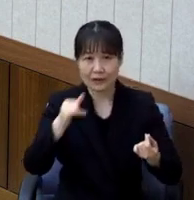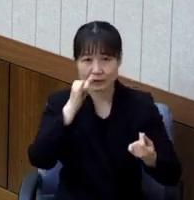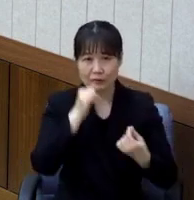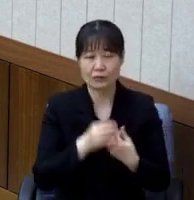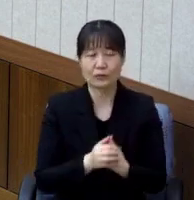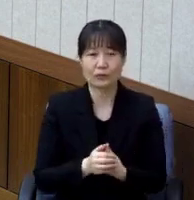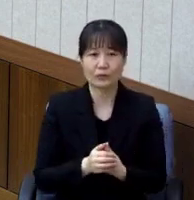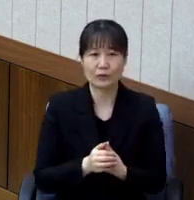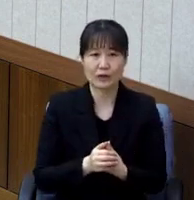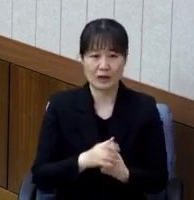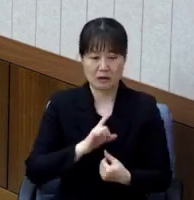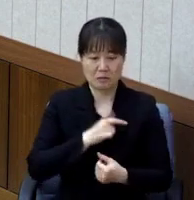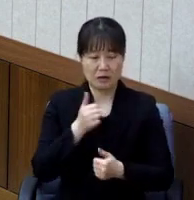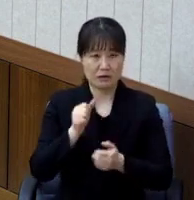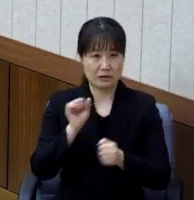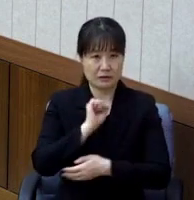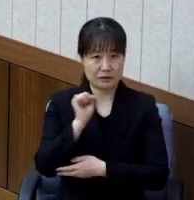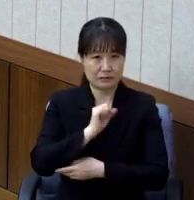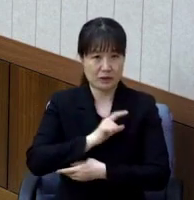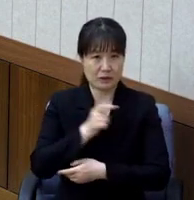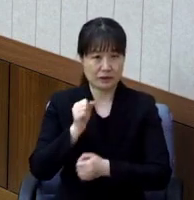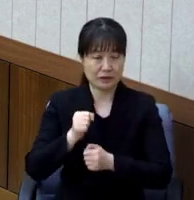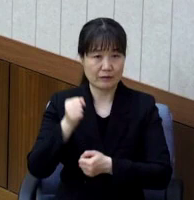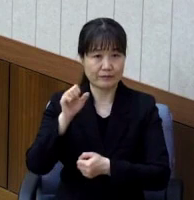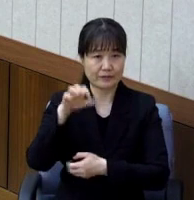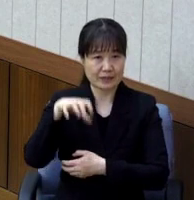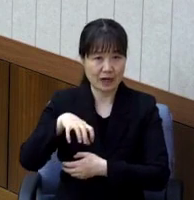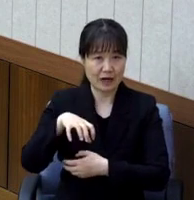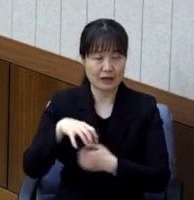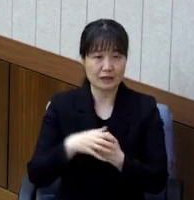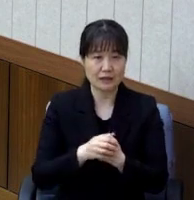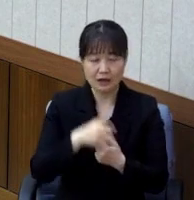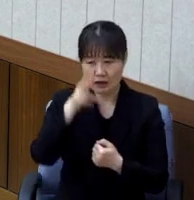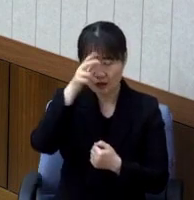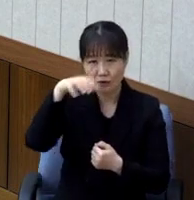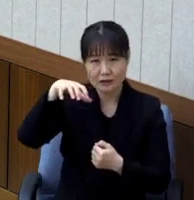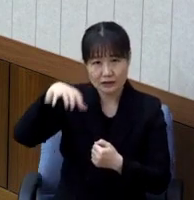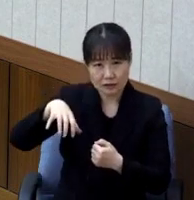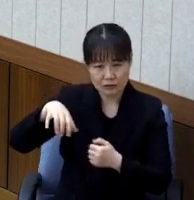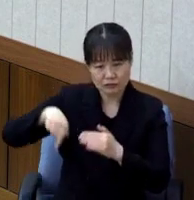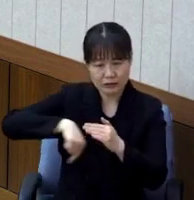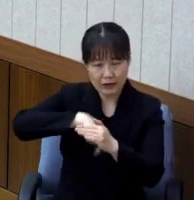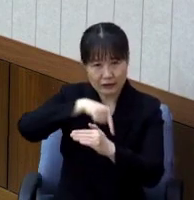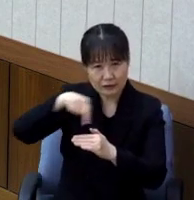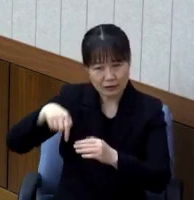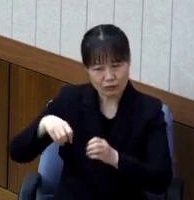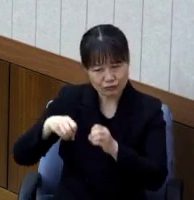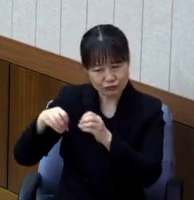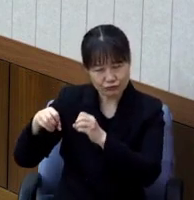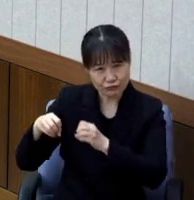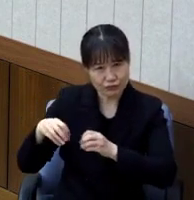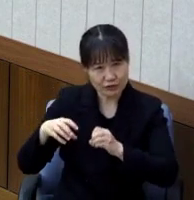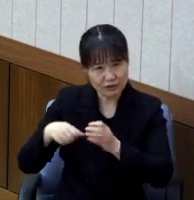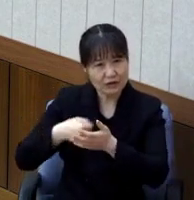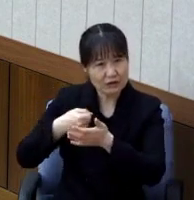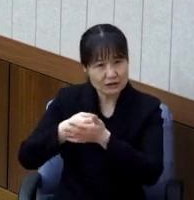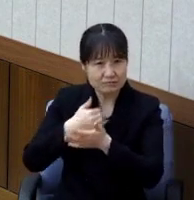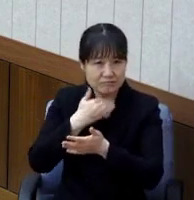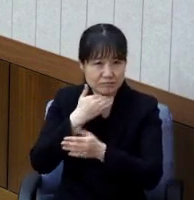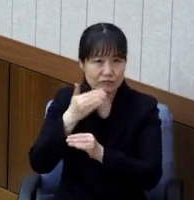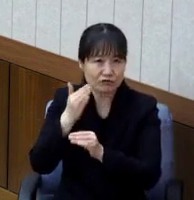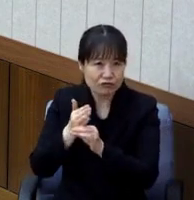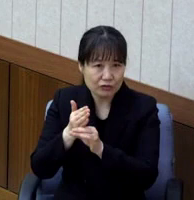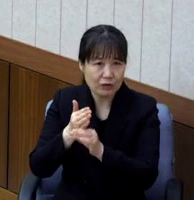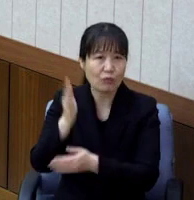그다음 면허 시험장을 소유하고 있는 도로교통과 경찰청의 내부 조율 과정을 기다리고 있는 중이다라고